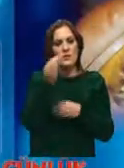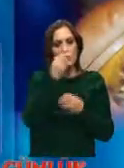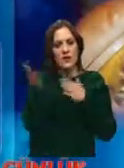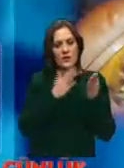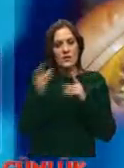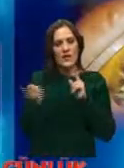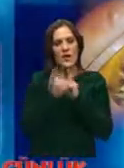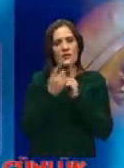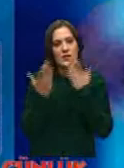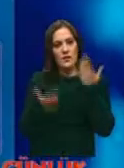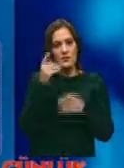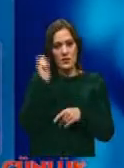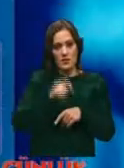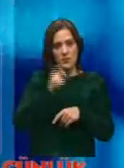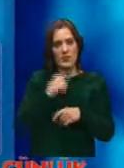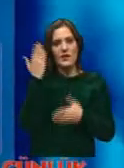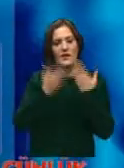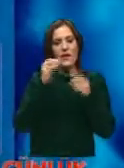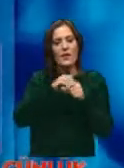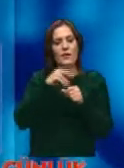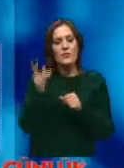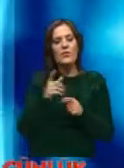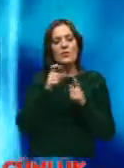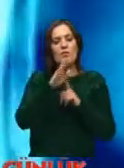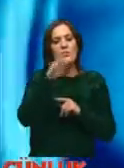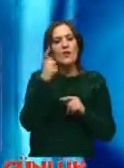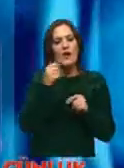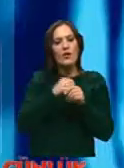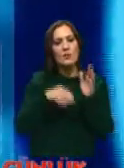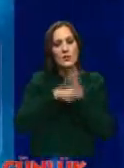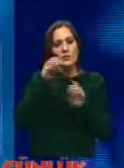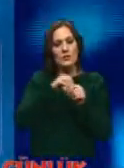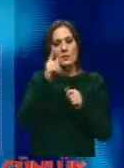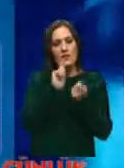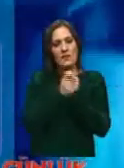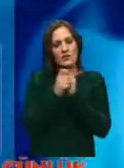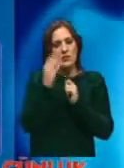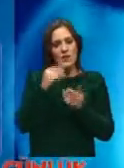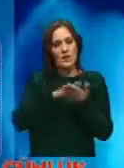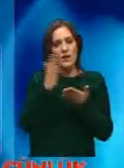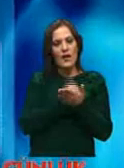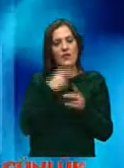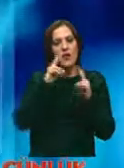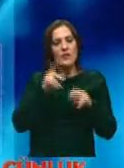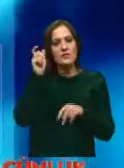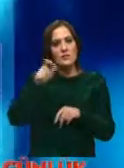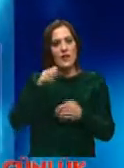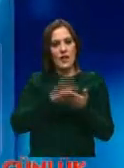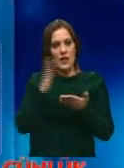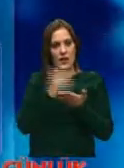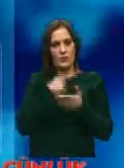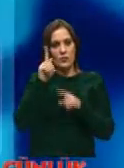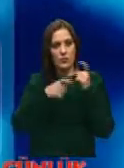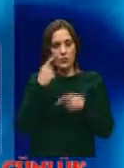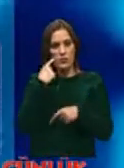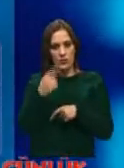arasında karşılaştırma yapılıyor. Değerlendirmelerinde sosyoekonomik düzeyi de bir değişken olarak ele alan araştırmacıların elde ettiği